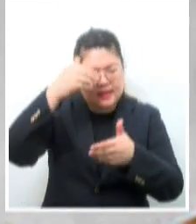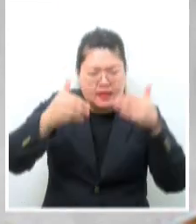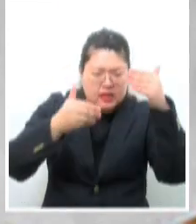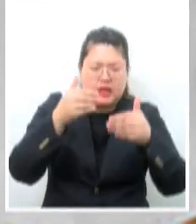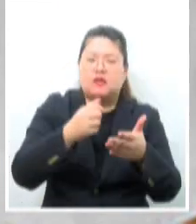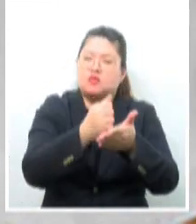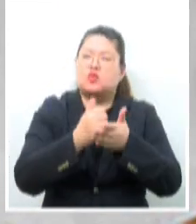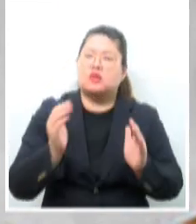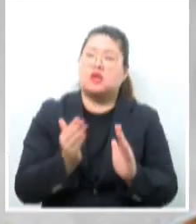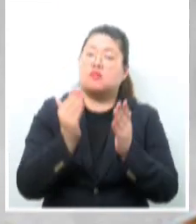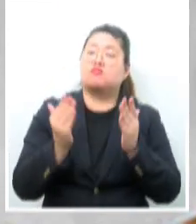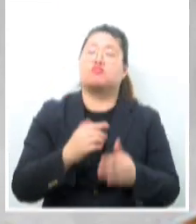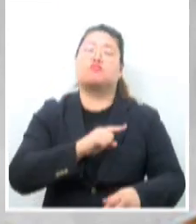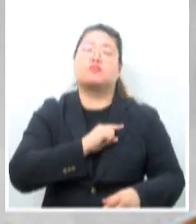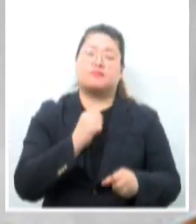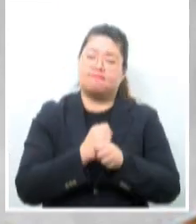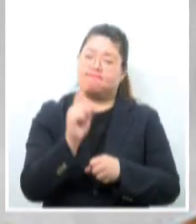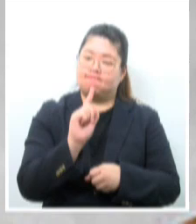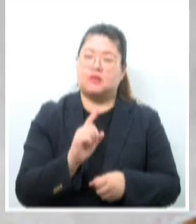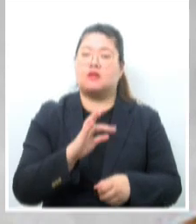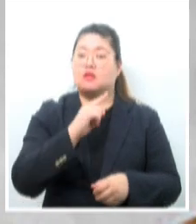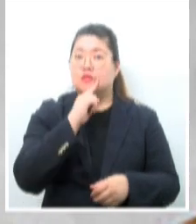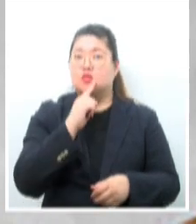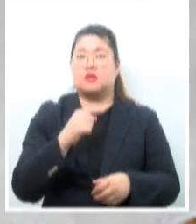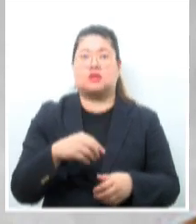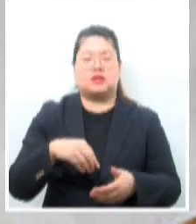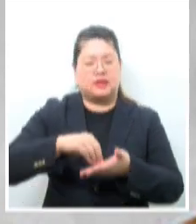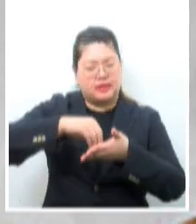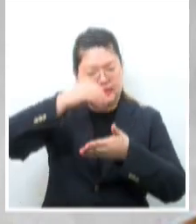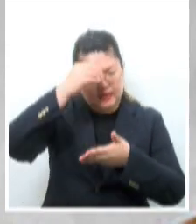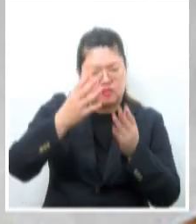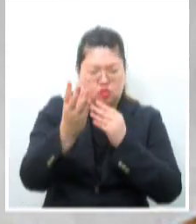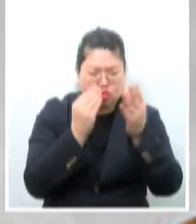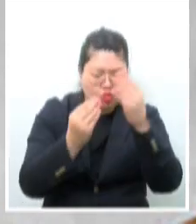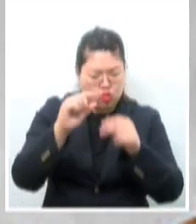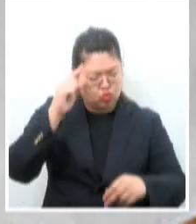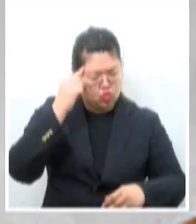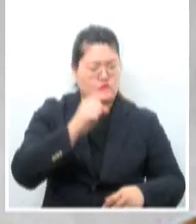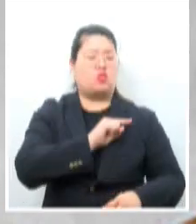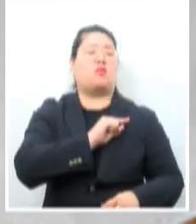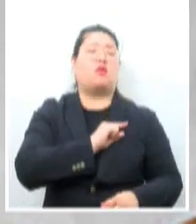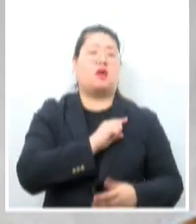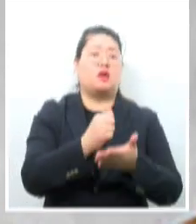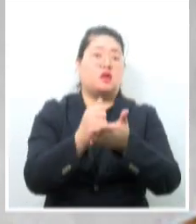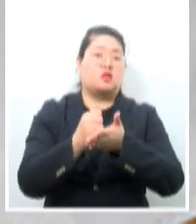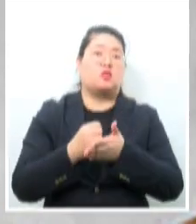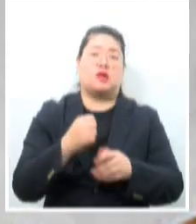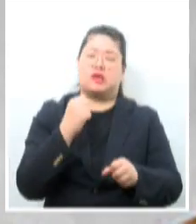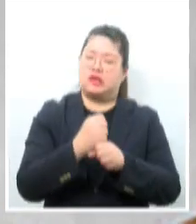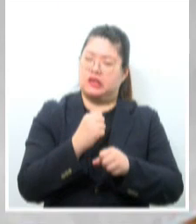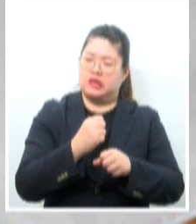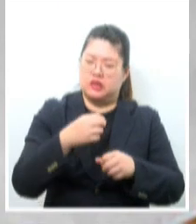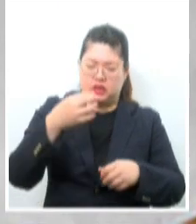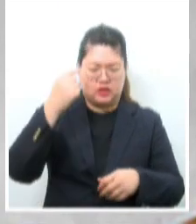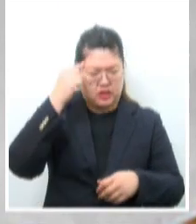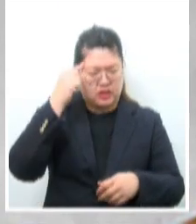จะต่อยอดความเป็นตัวเองนะคะถ้านักเรียนนั้นได้รู้จักตัวเองค่ะสิ่งที่จะทำให้นักเรียนนั้นสามารถที่จะตัดสินใจเลือกเส้นทาง